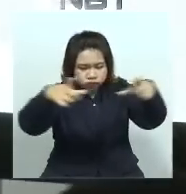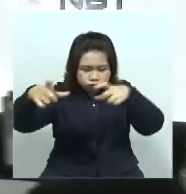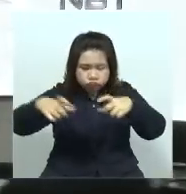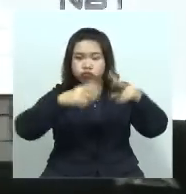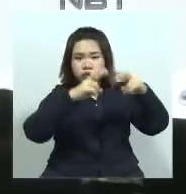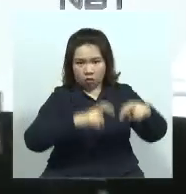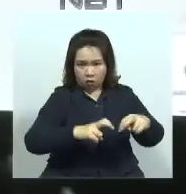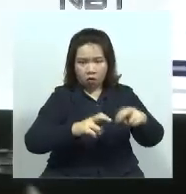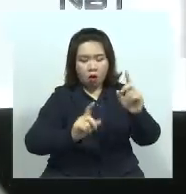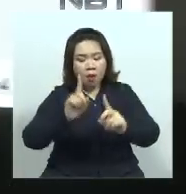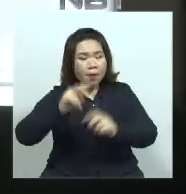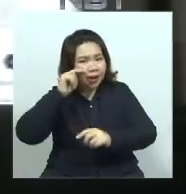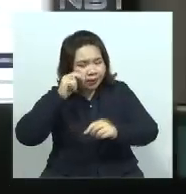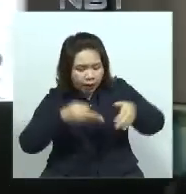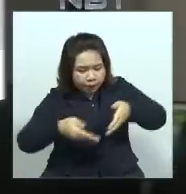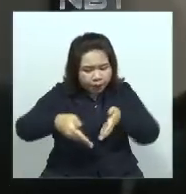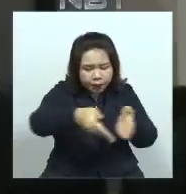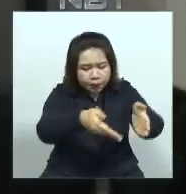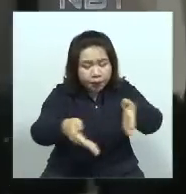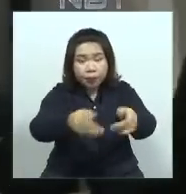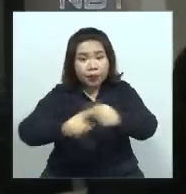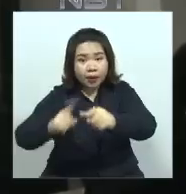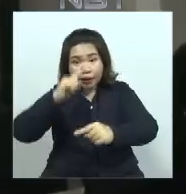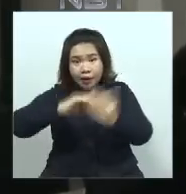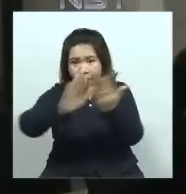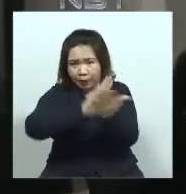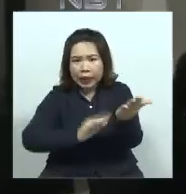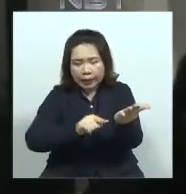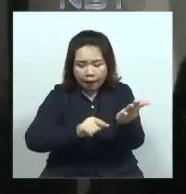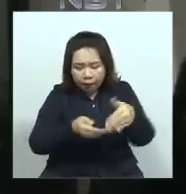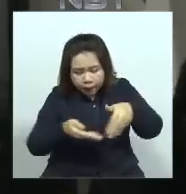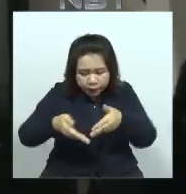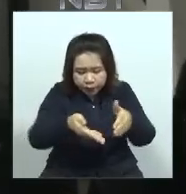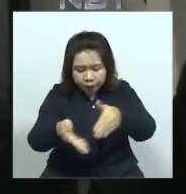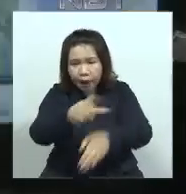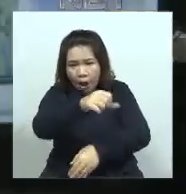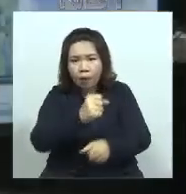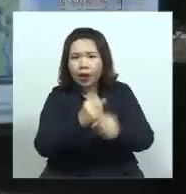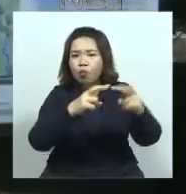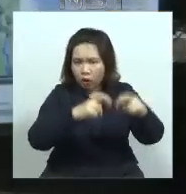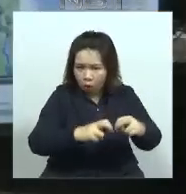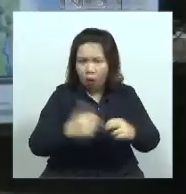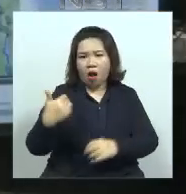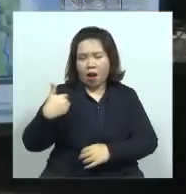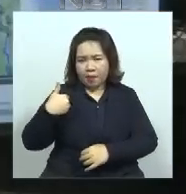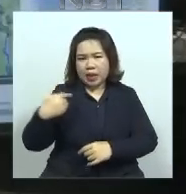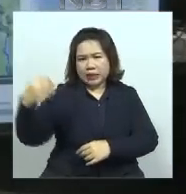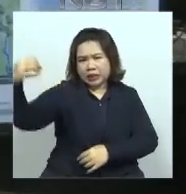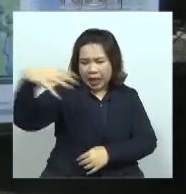มินสถานการณ์แหล่งน้ำขนาดเล็กจากทั่วประเทศนะครับรวมถึงข้อมูลจากระบบคลื่นแสงและคลื่นไมโครเวฟมาตั้